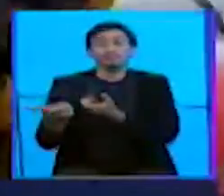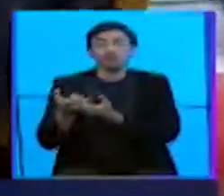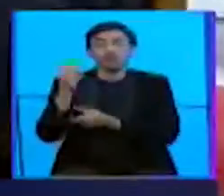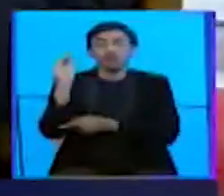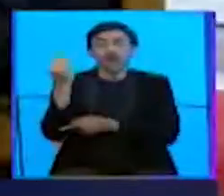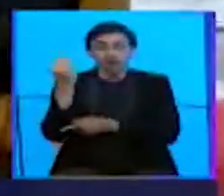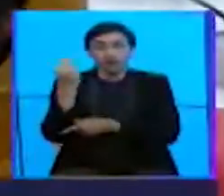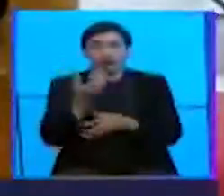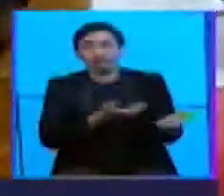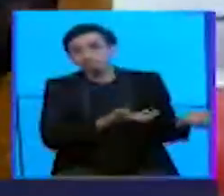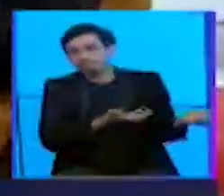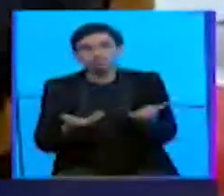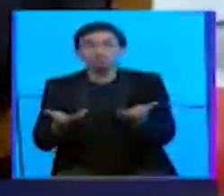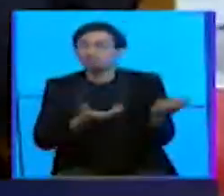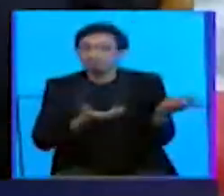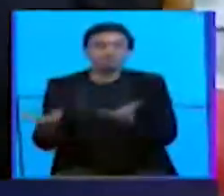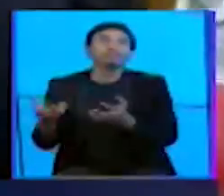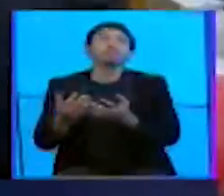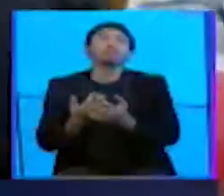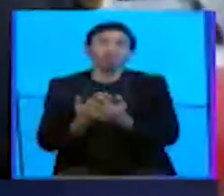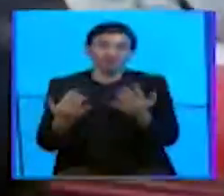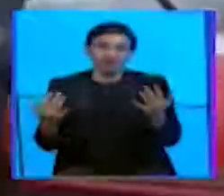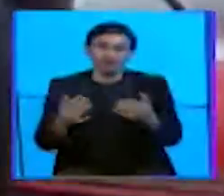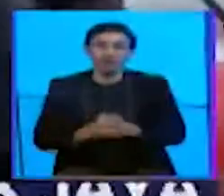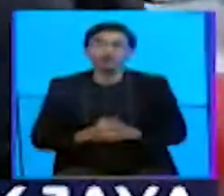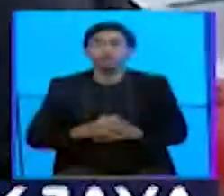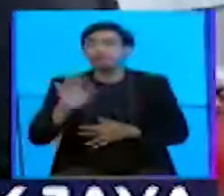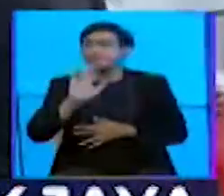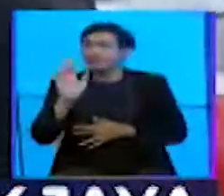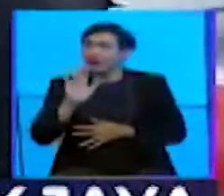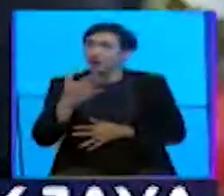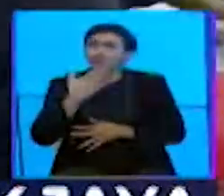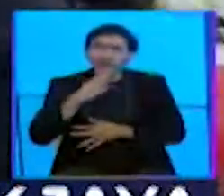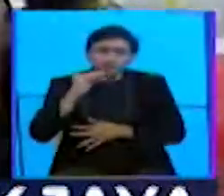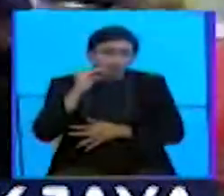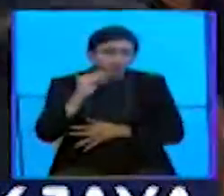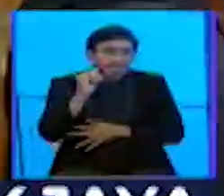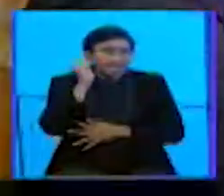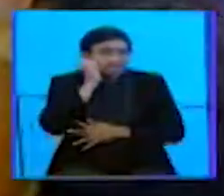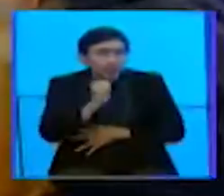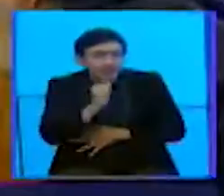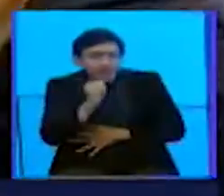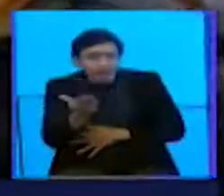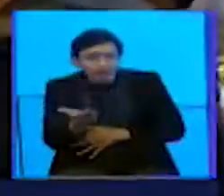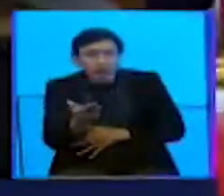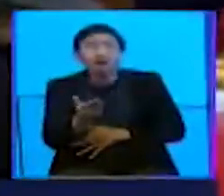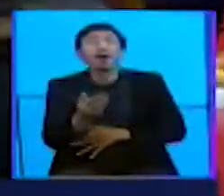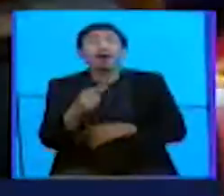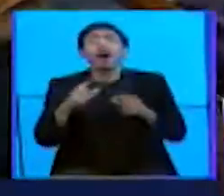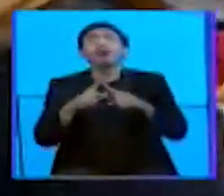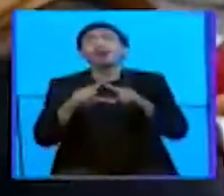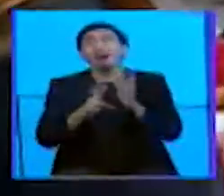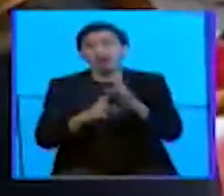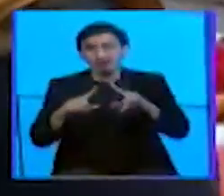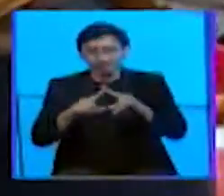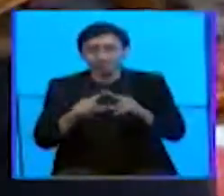mengevakuasi warga. Ya, halo, selamat pagi Bu. Dengan Bu siapa? Hana. Bu Hana, ini dari RT